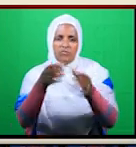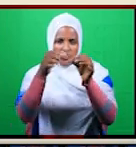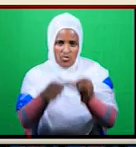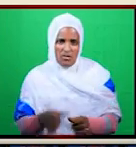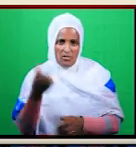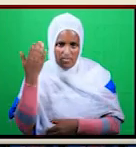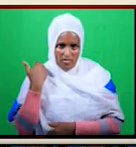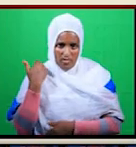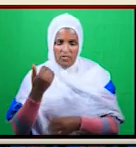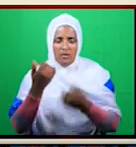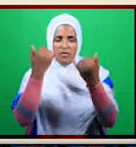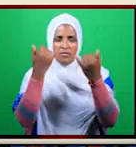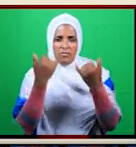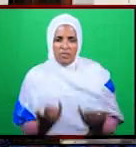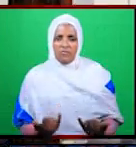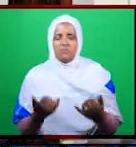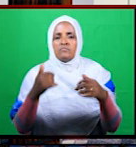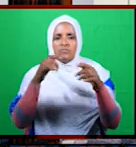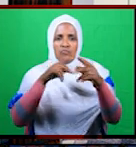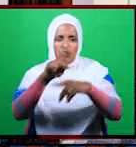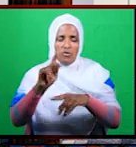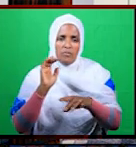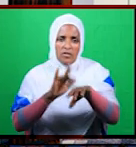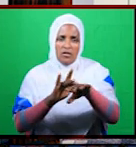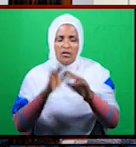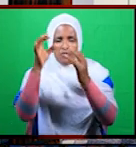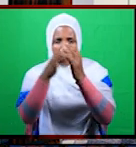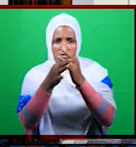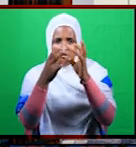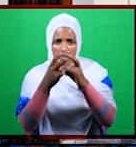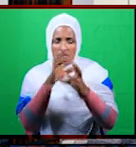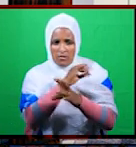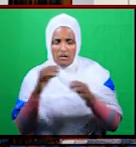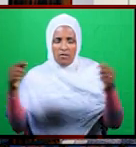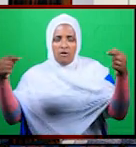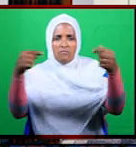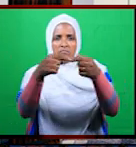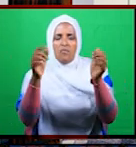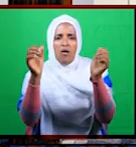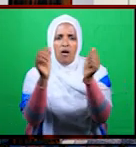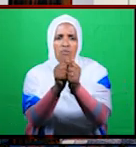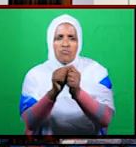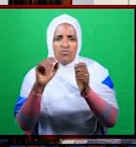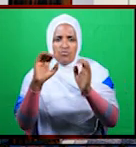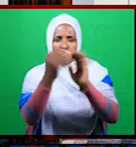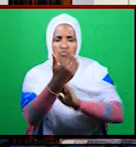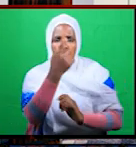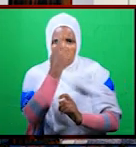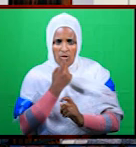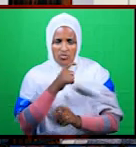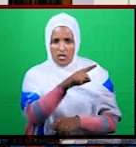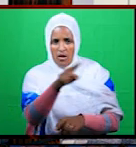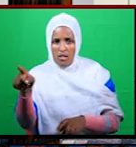ምላሽ ስናደርስላችሁ ቆይተናል። በዛሬው መርሃ ግብራችንም ትዳርና ከትዳር ጋር ተያያዥ